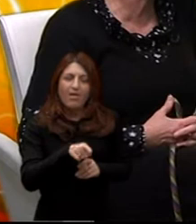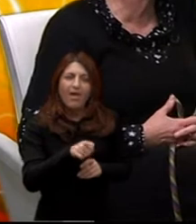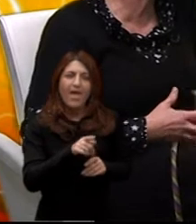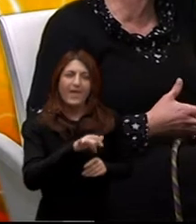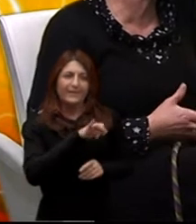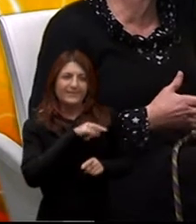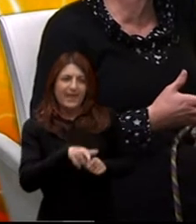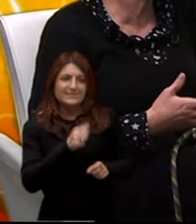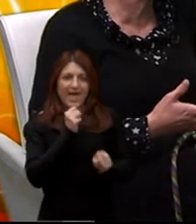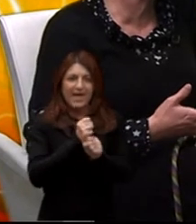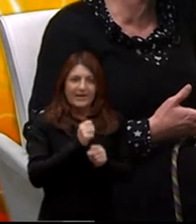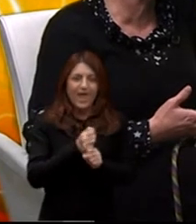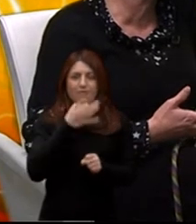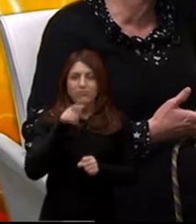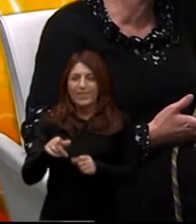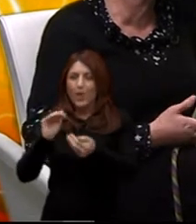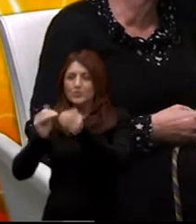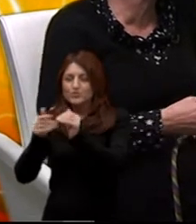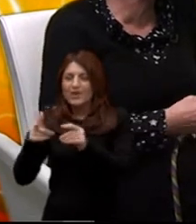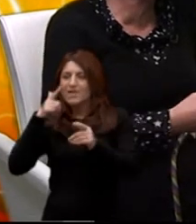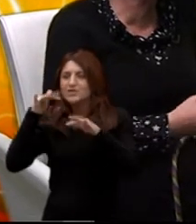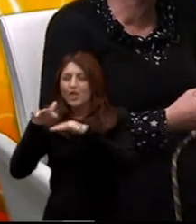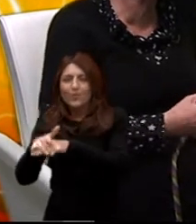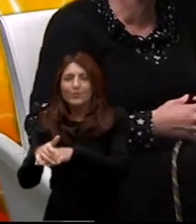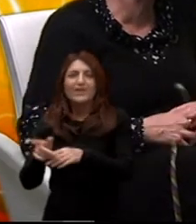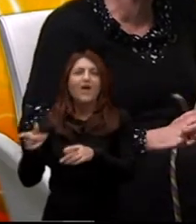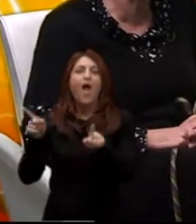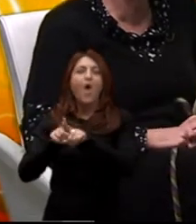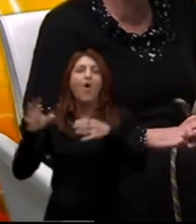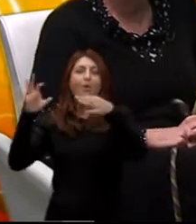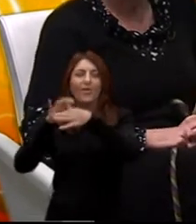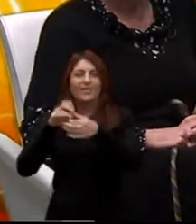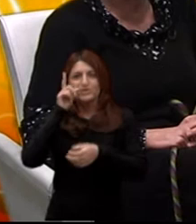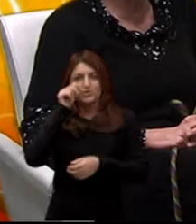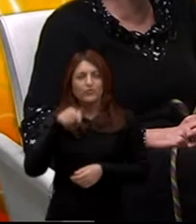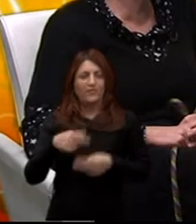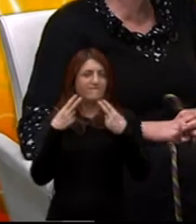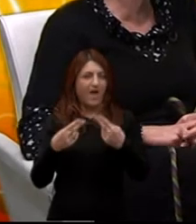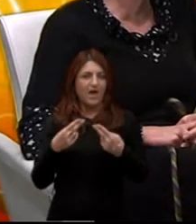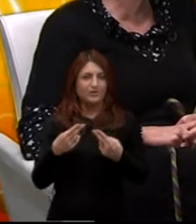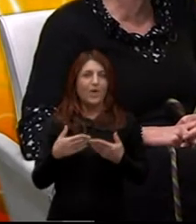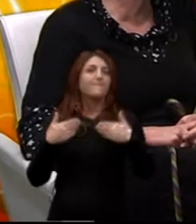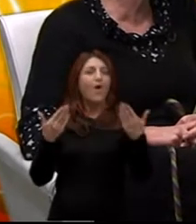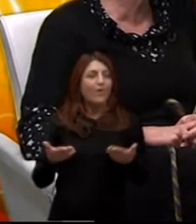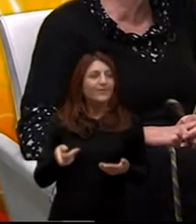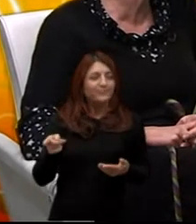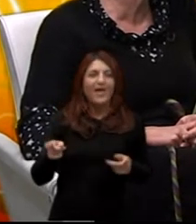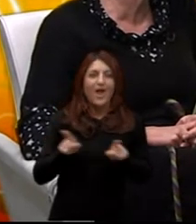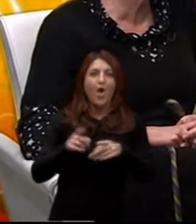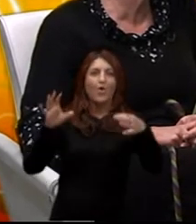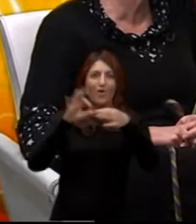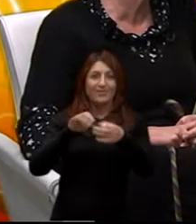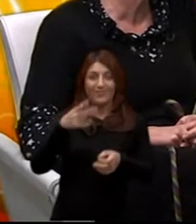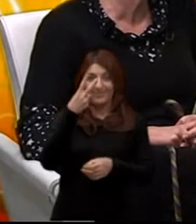pokazuju interes za rad, za suradnju sa ljudima, taj kontakt sa čovjekom je jako važan. I onda baš zbog tog kontakta u dobi